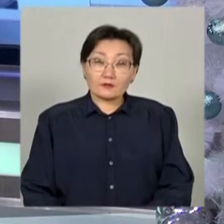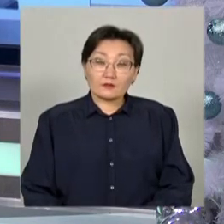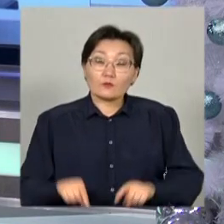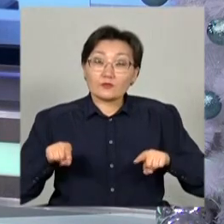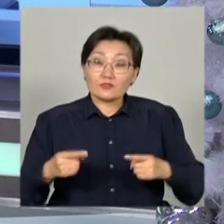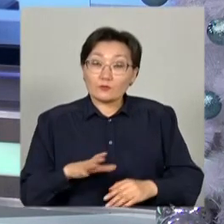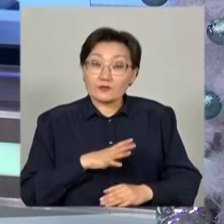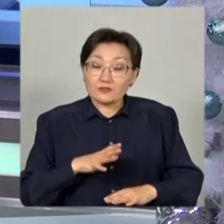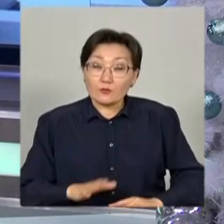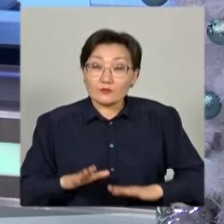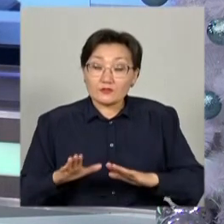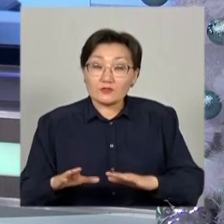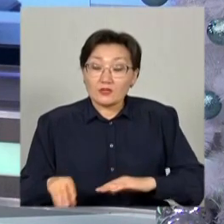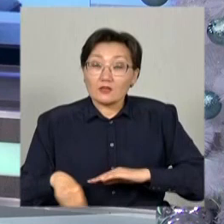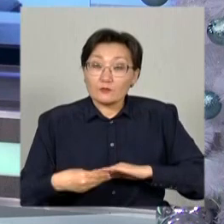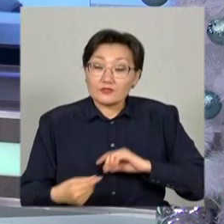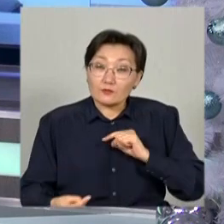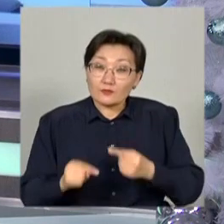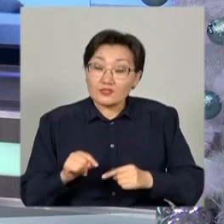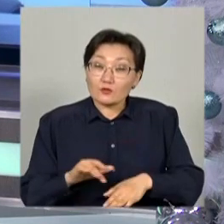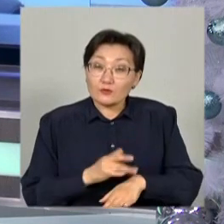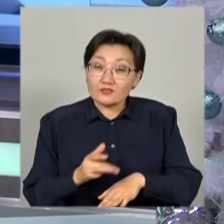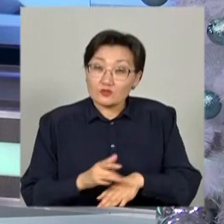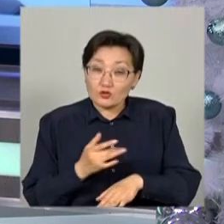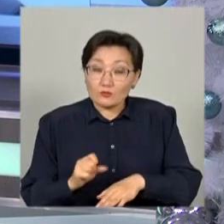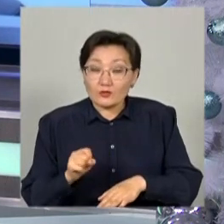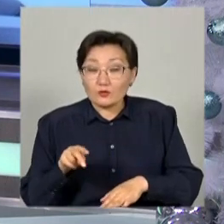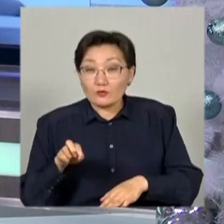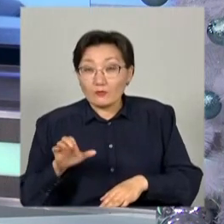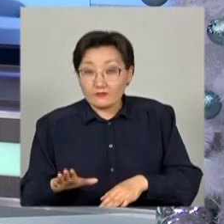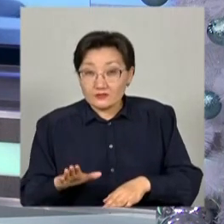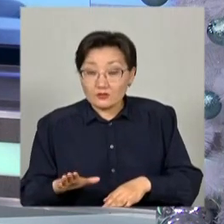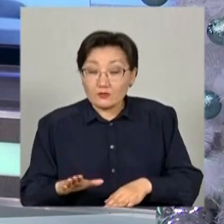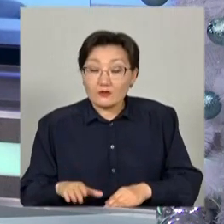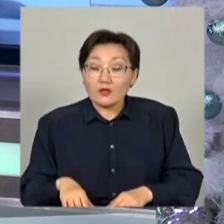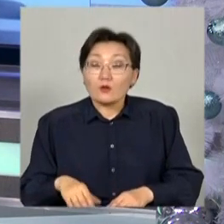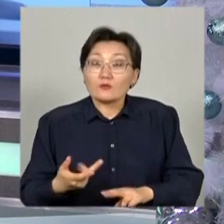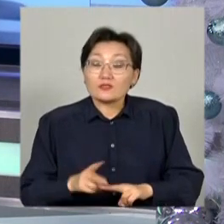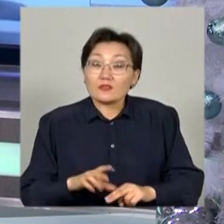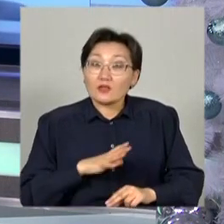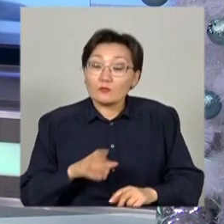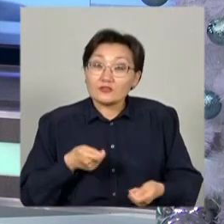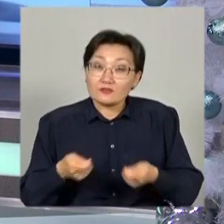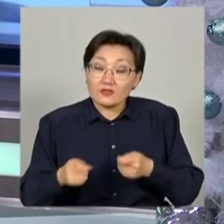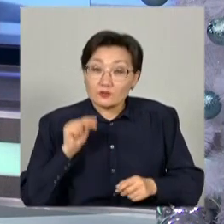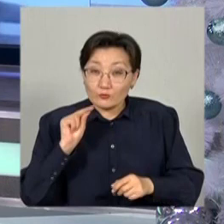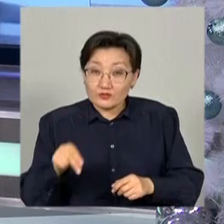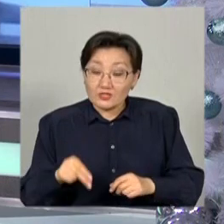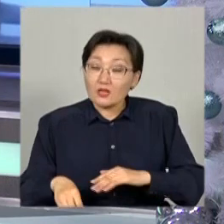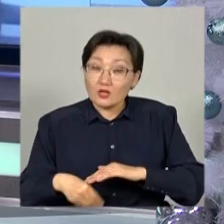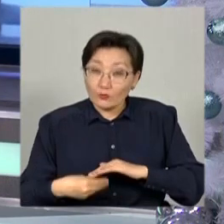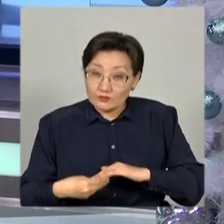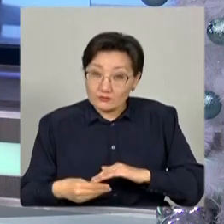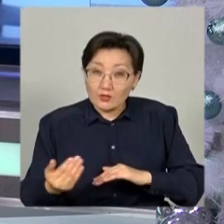Задержан бывший зампреда антикоррупционной службы Максат Кужабаев. КМБ сообщили, что высокопоставленного экс-чиновника подозревают в